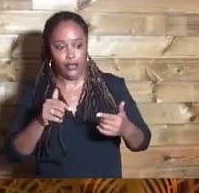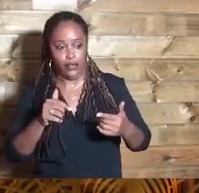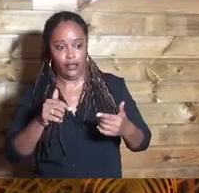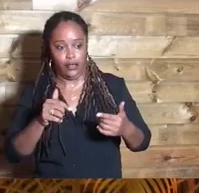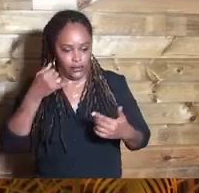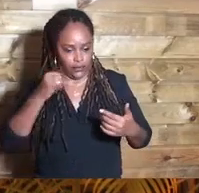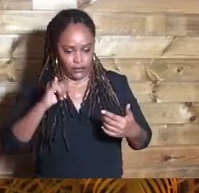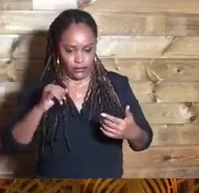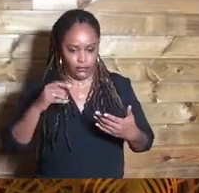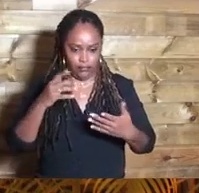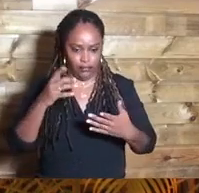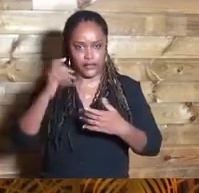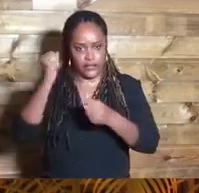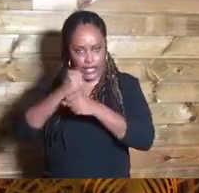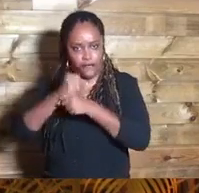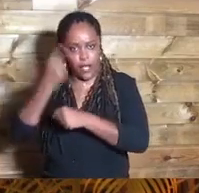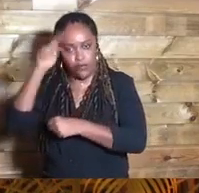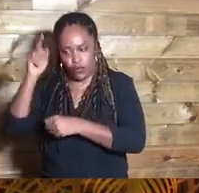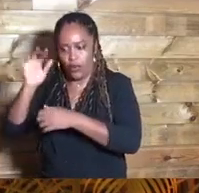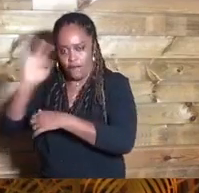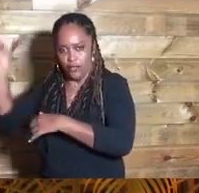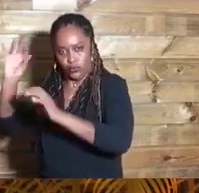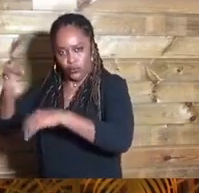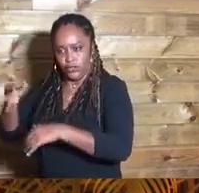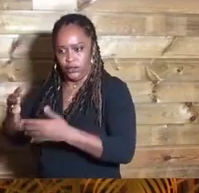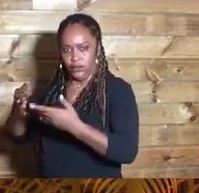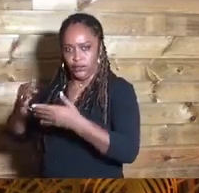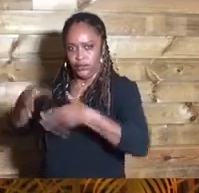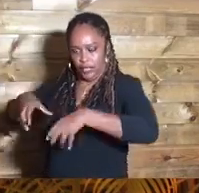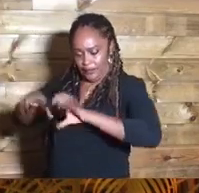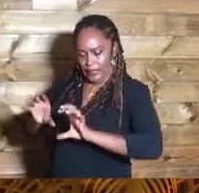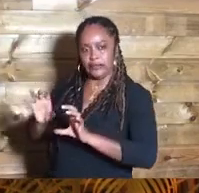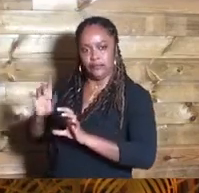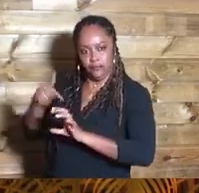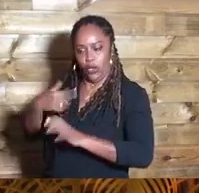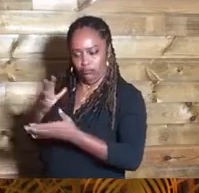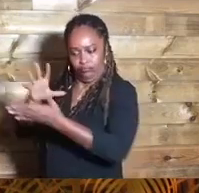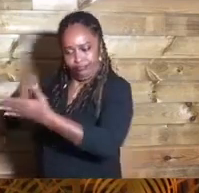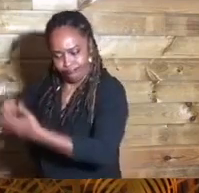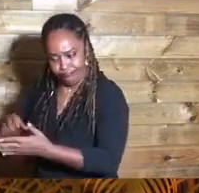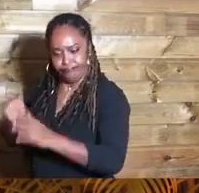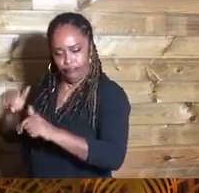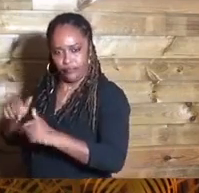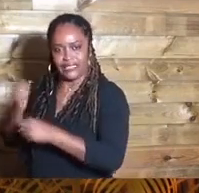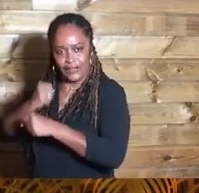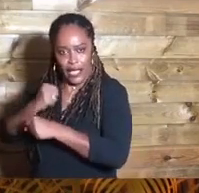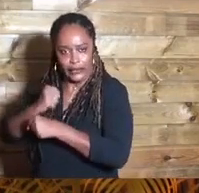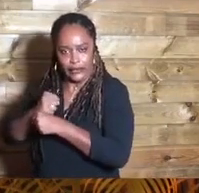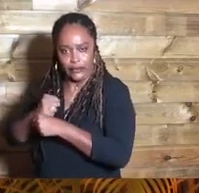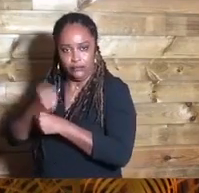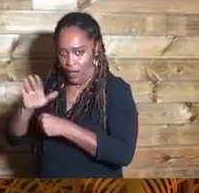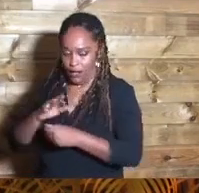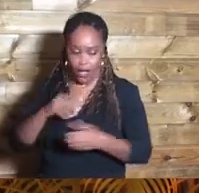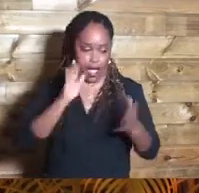pour mener pays à yo, yo peut faire avec sacrifice qu'il faut. Parce que ça moun paye ici. C'est que bateau pas rentré.